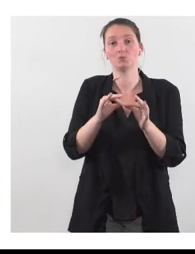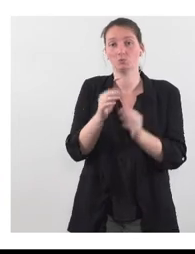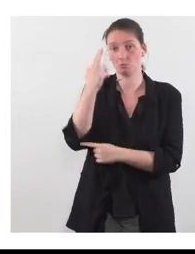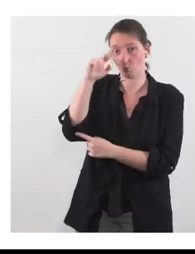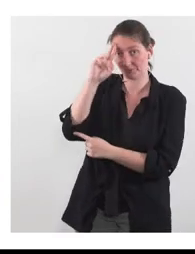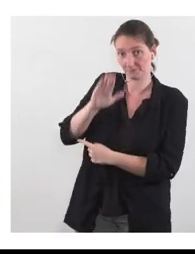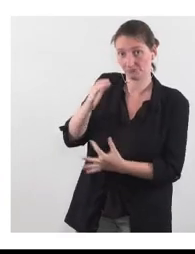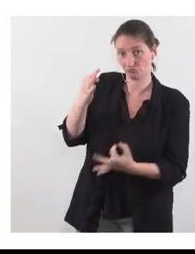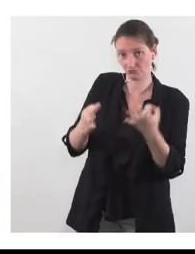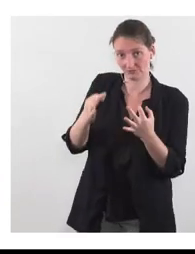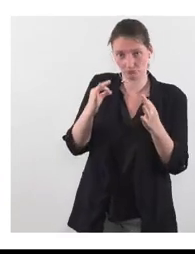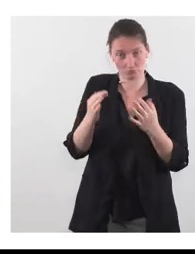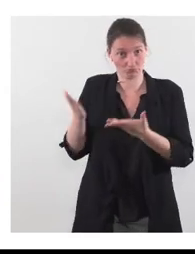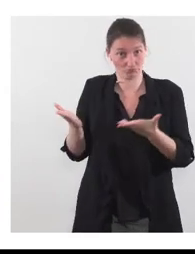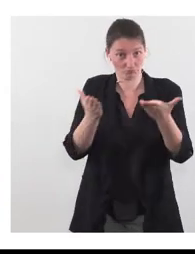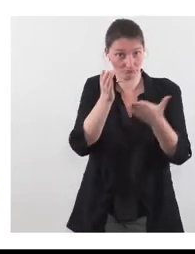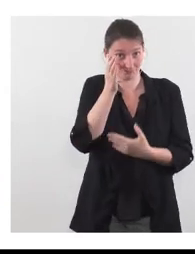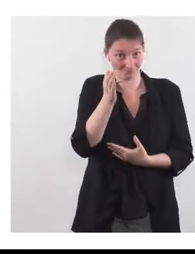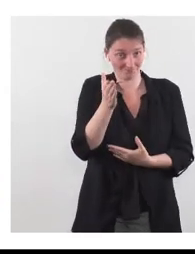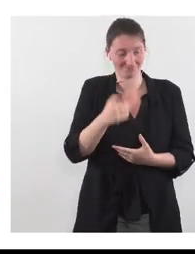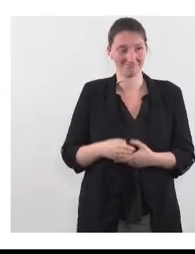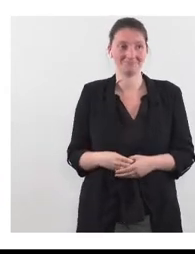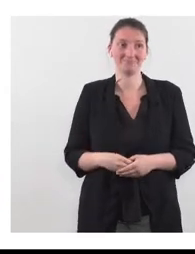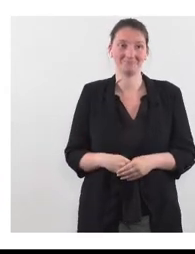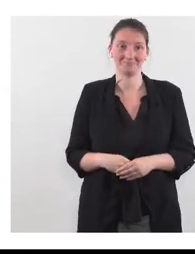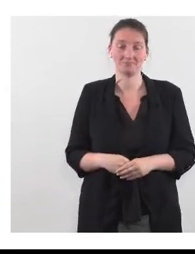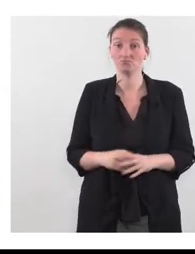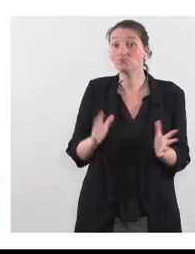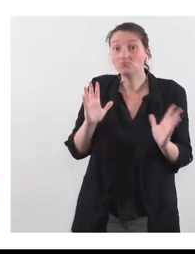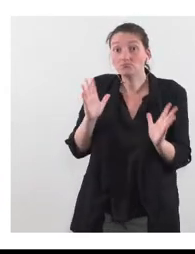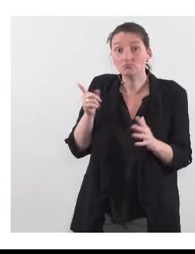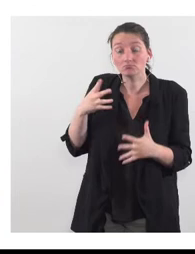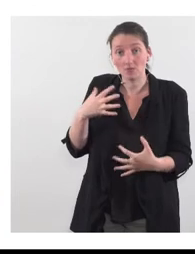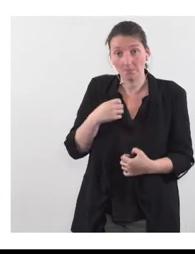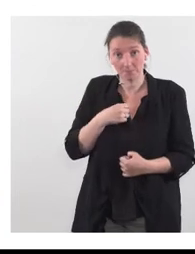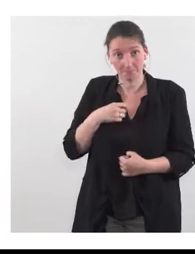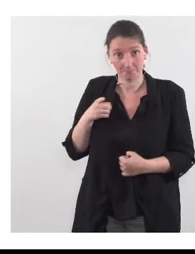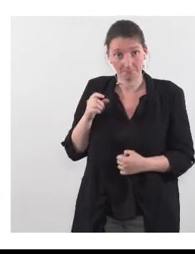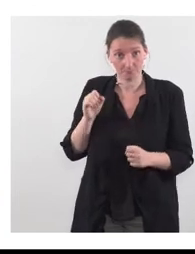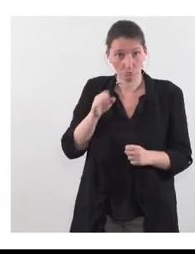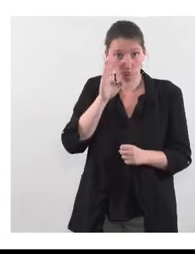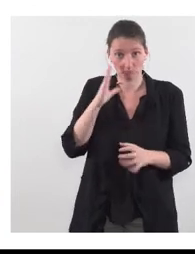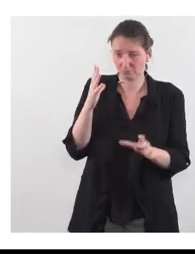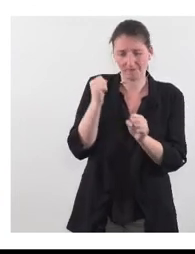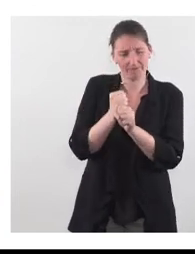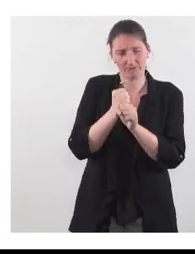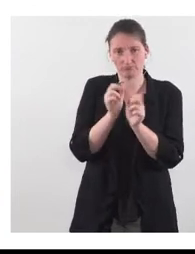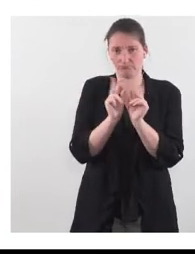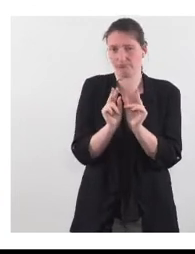justice européenne. Vous avez la parole. Si vous êtes d'accord, vous pourriez nous dire quelques